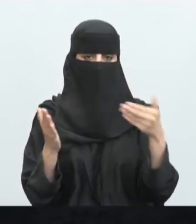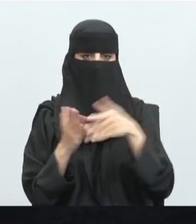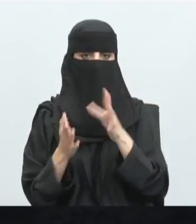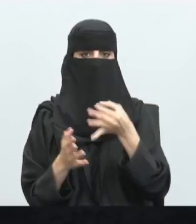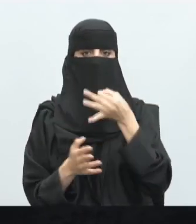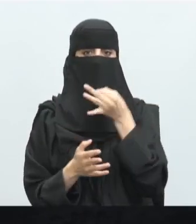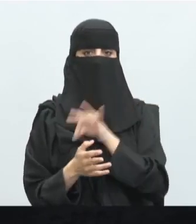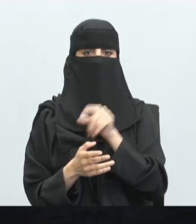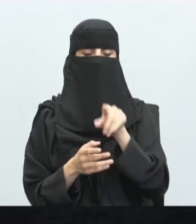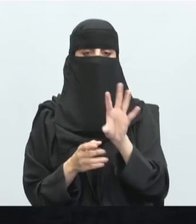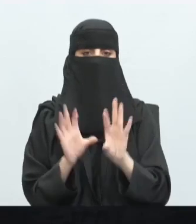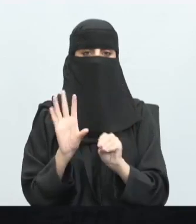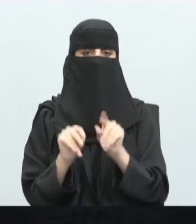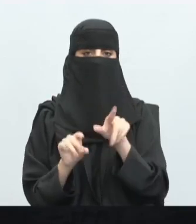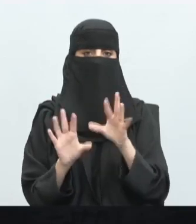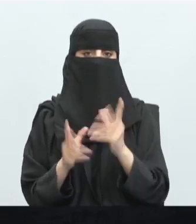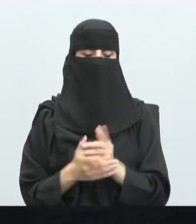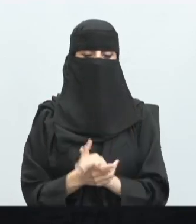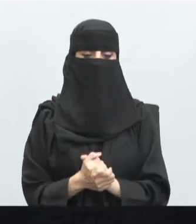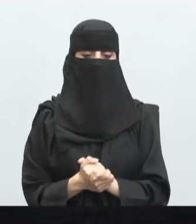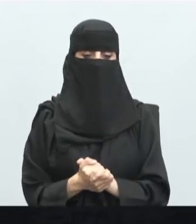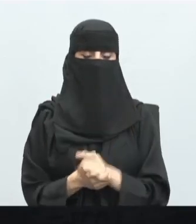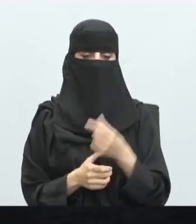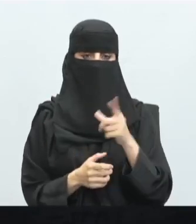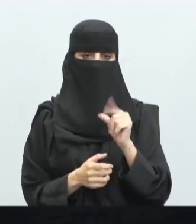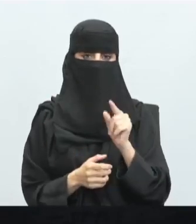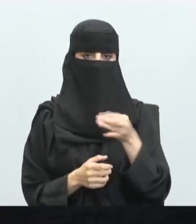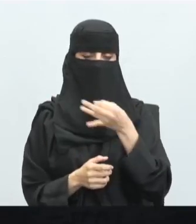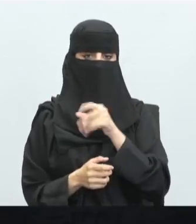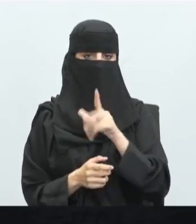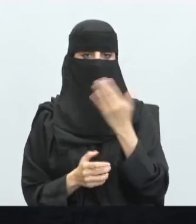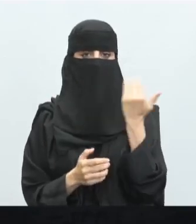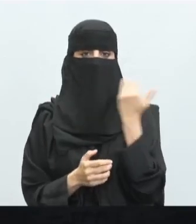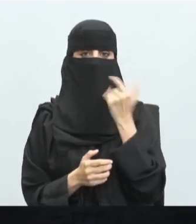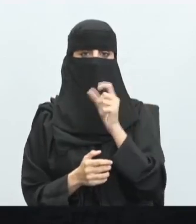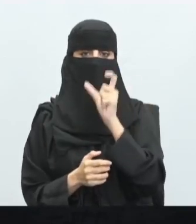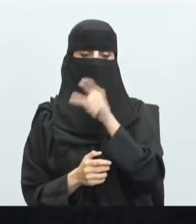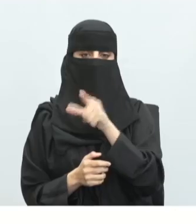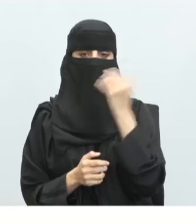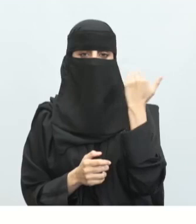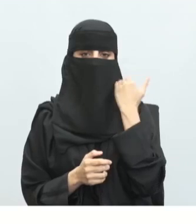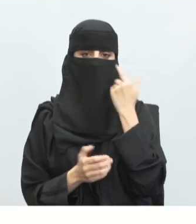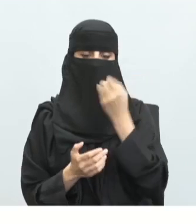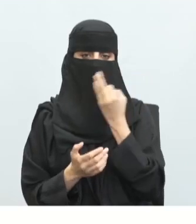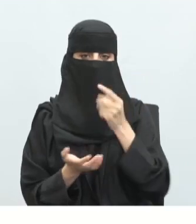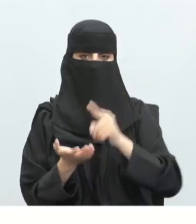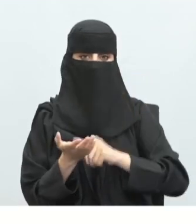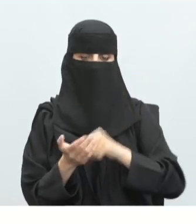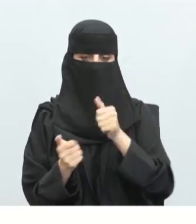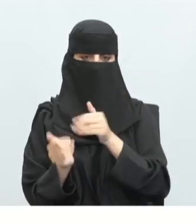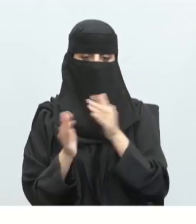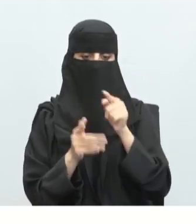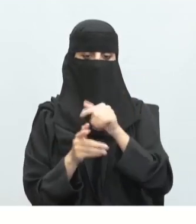خشبه المقترض الامين ان هناك فائده وهي الامانه اذا بهذه الطريقه